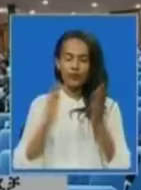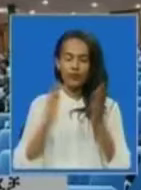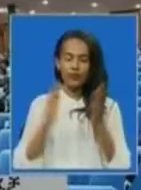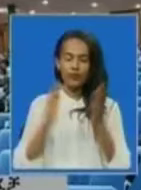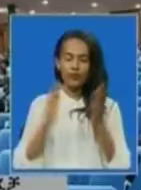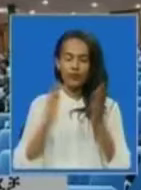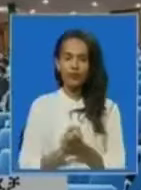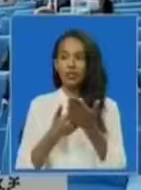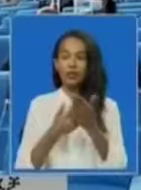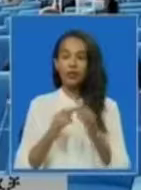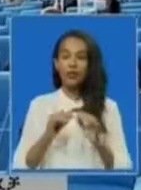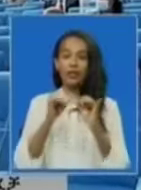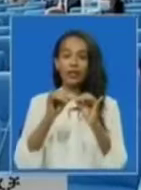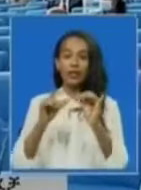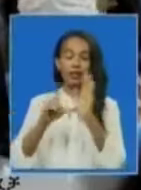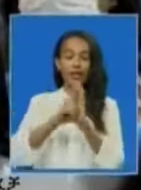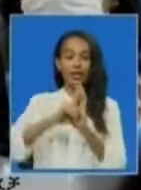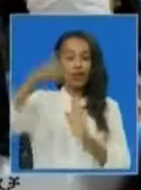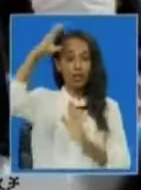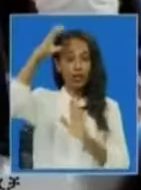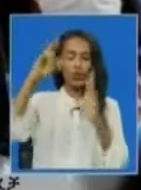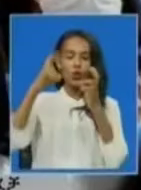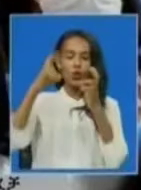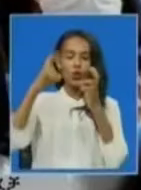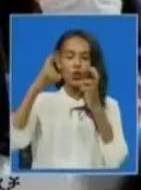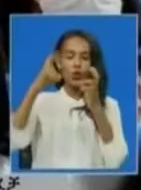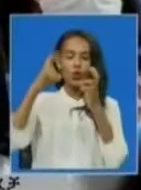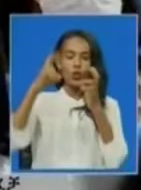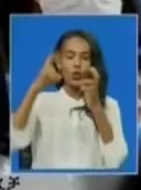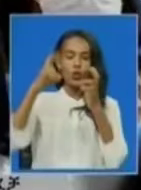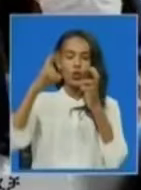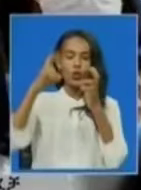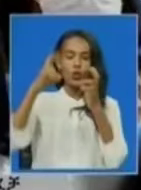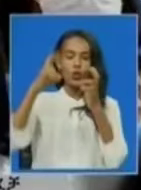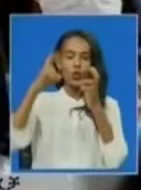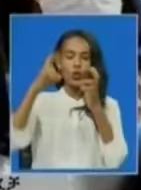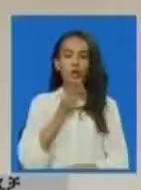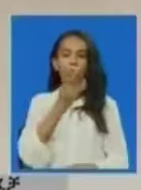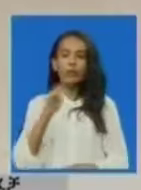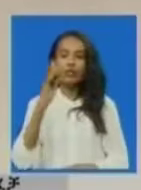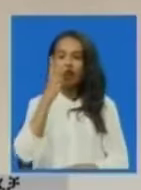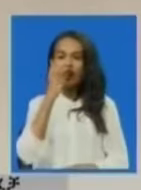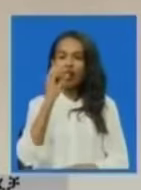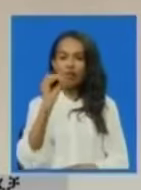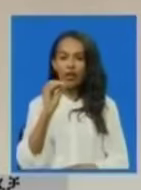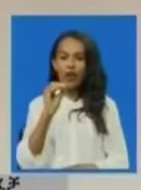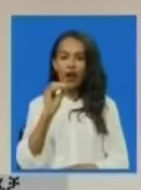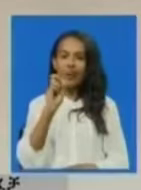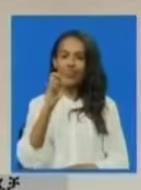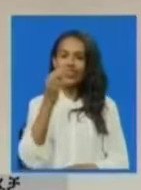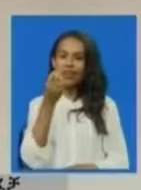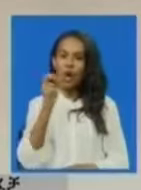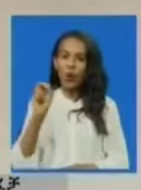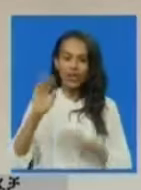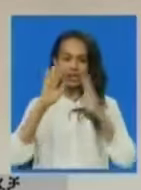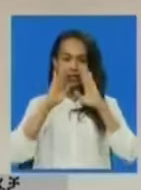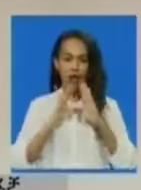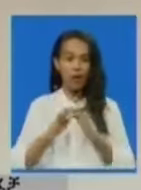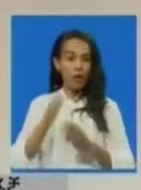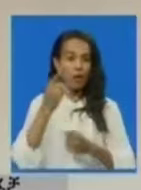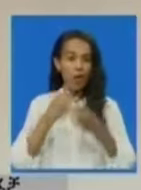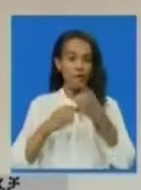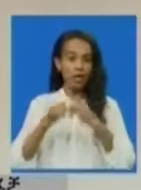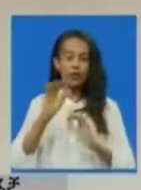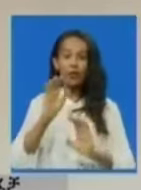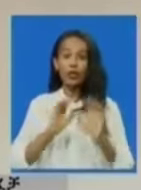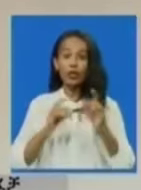ላይ ያስቀመጠ ነው ብለዋል። ክቡር ጠቅላይ ሚኒስትራችን በምስራቅ አፍሪካ ቀጠናዊ ሰላምን ለማምጣት